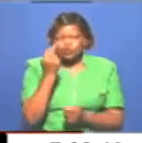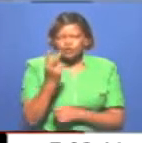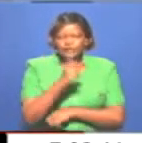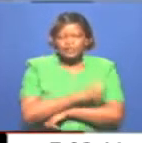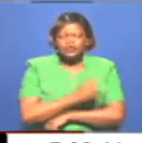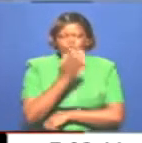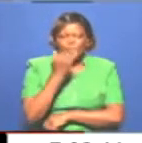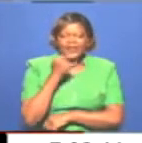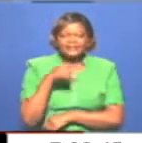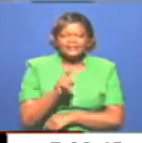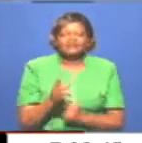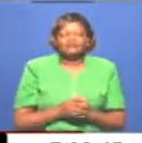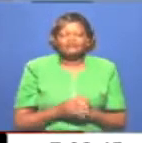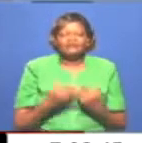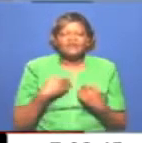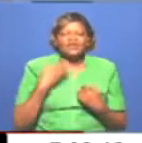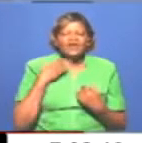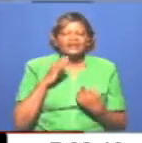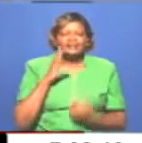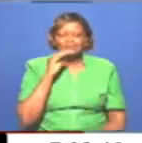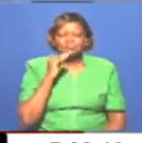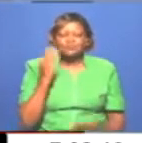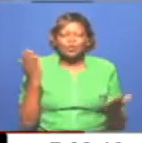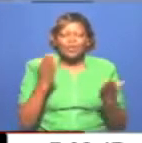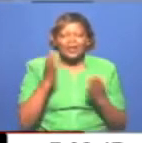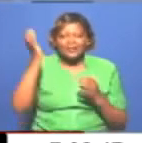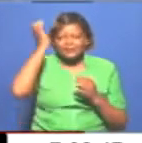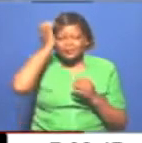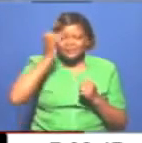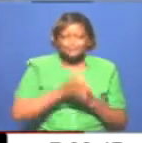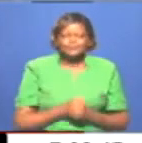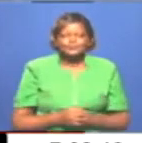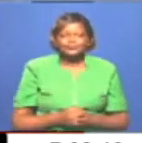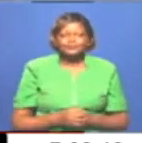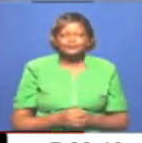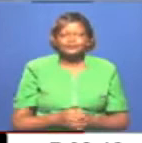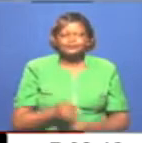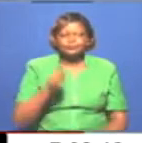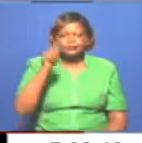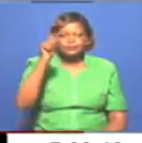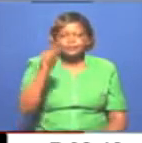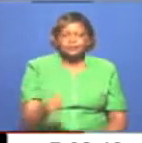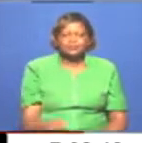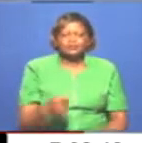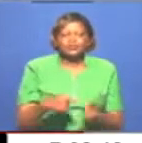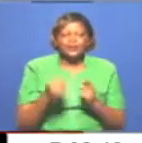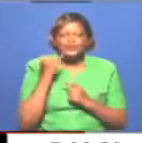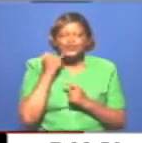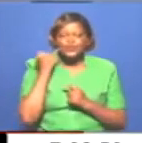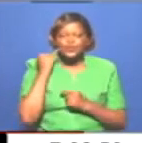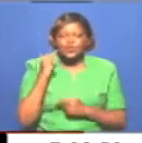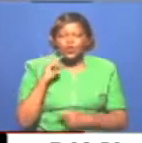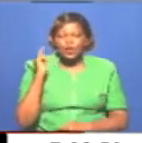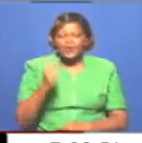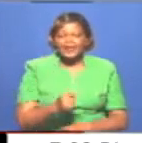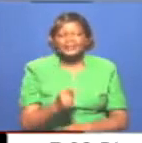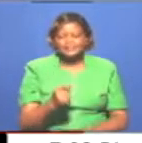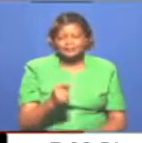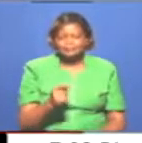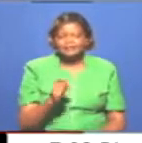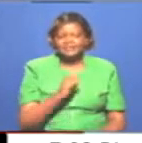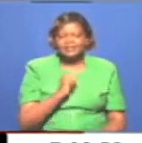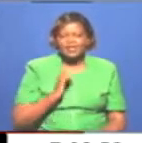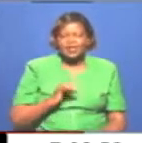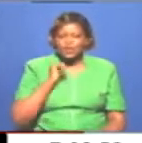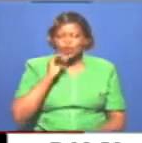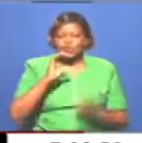ya kutoa matamshi ya chuki mjini Eldoret. Hakimu mkuu wa Nakuru Ednah Nyanoti alimuagiza Linturi kutowasiliana na